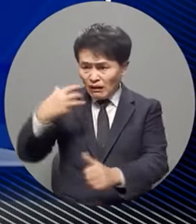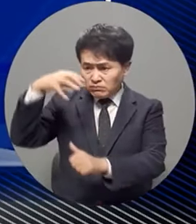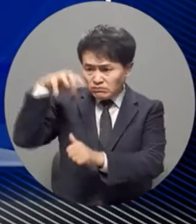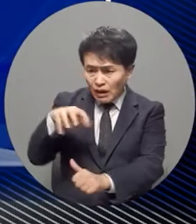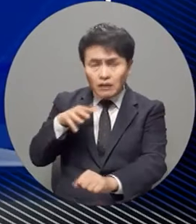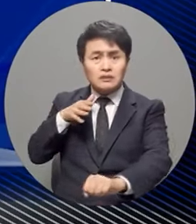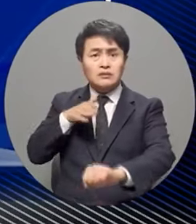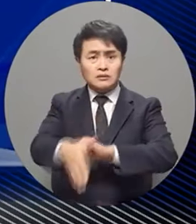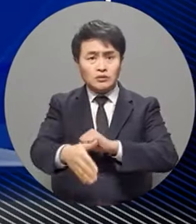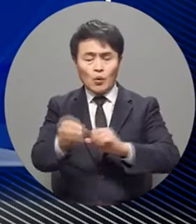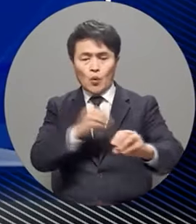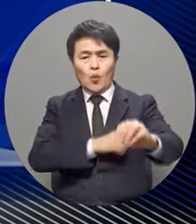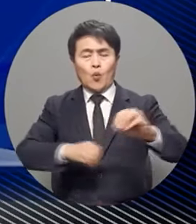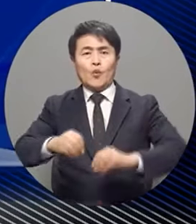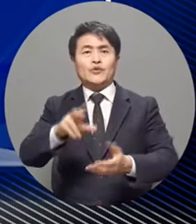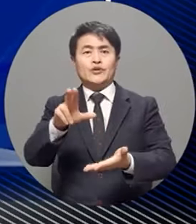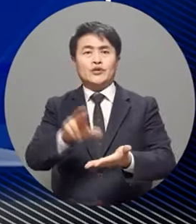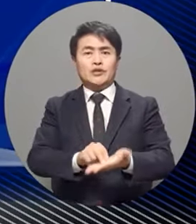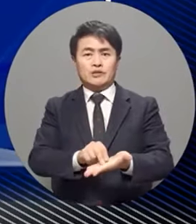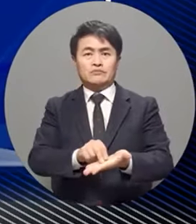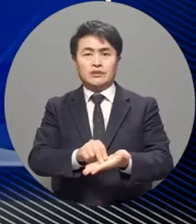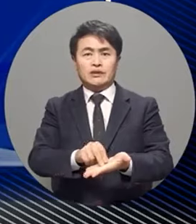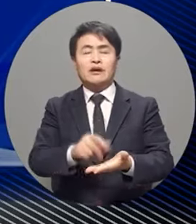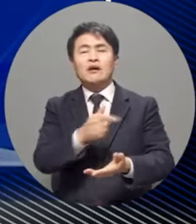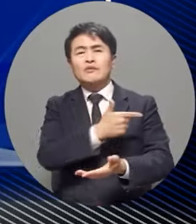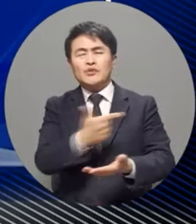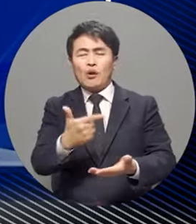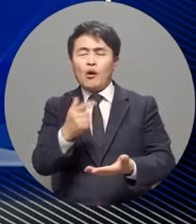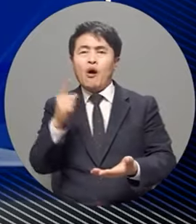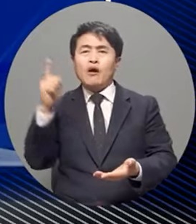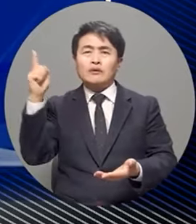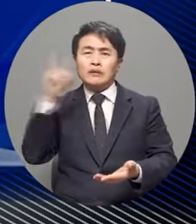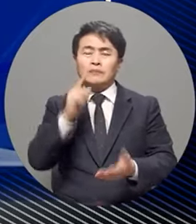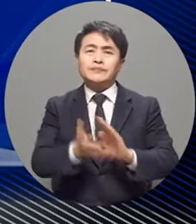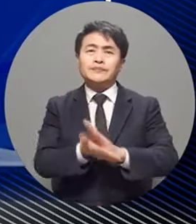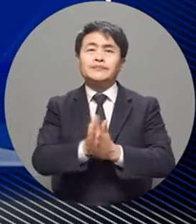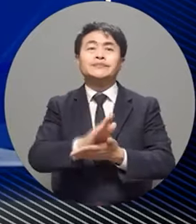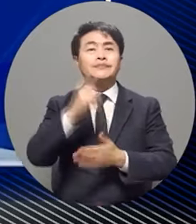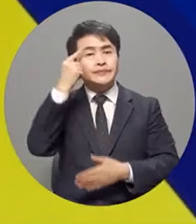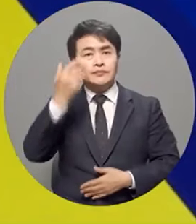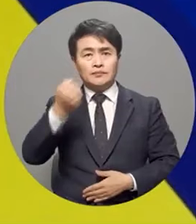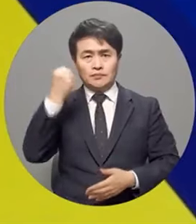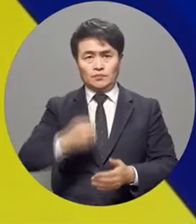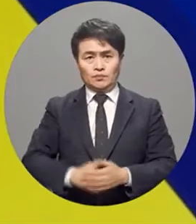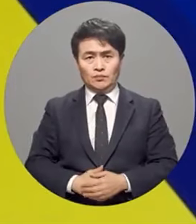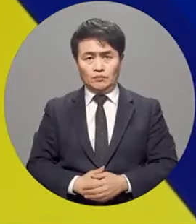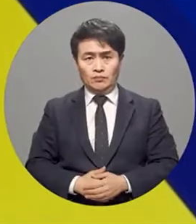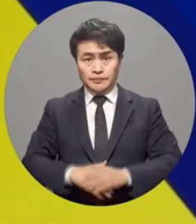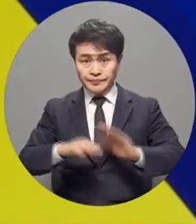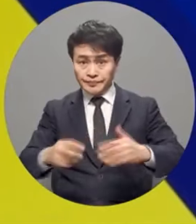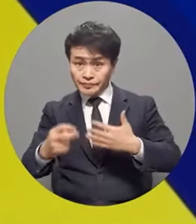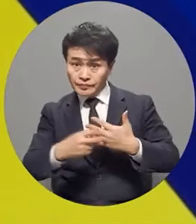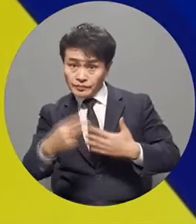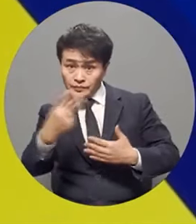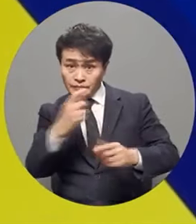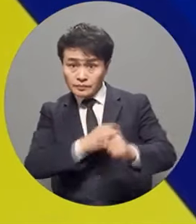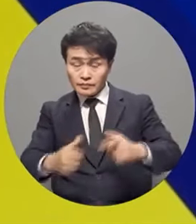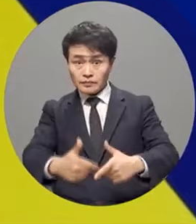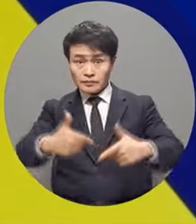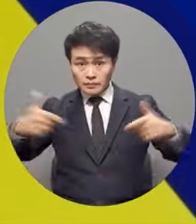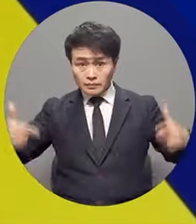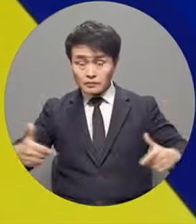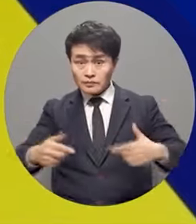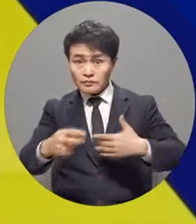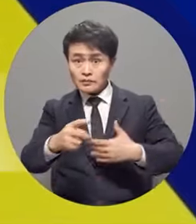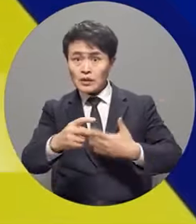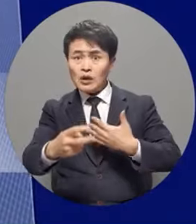해서 오히려 이런 문제가 더욱더 좀 악화되지 않았나 그렇게 생각하고 있습니다. 의대 2천 명 증원에 대해서도